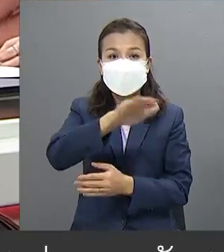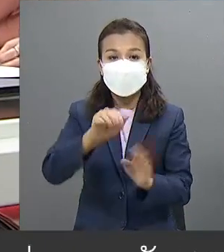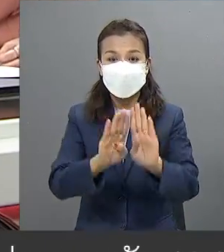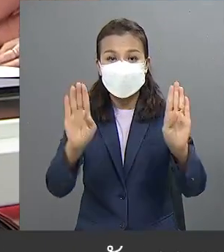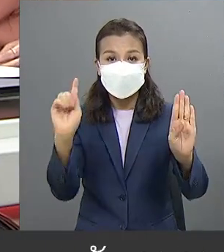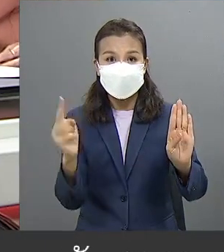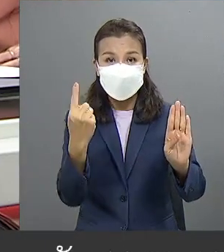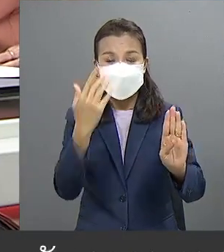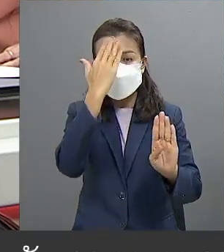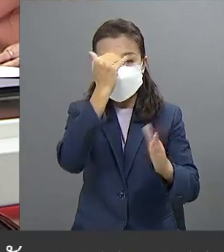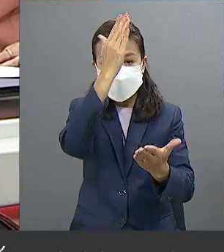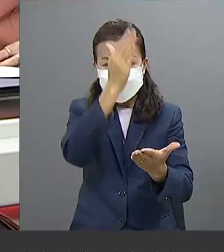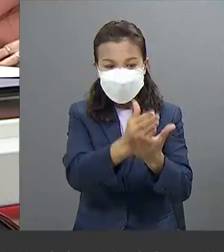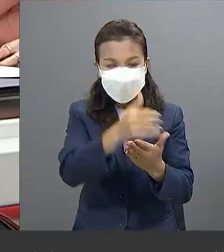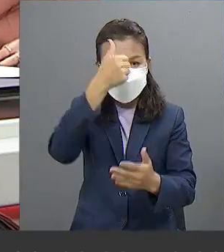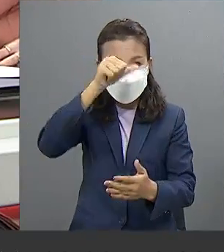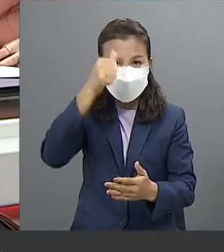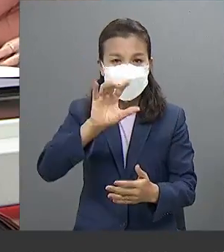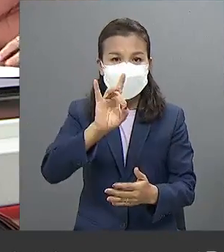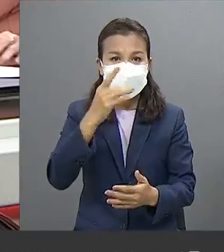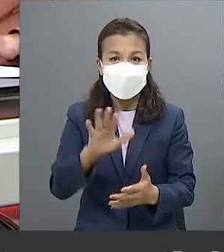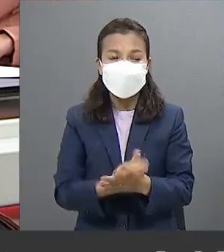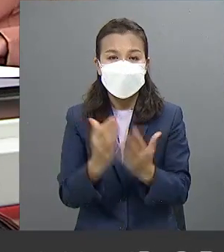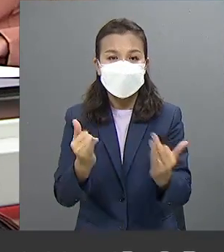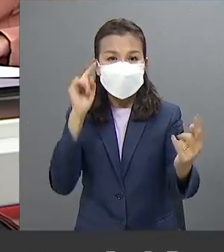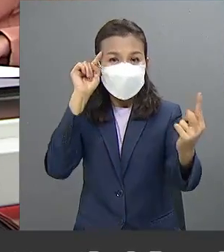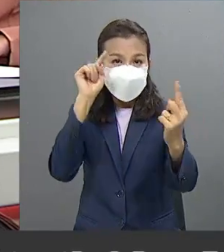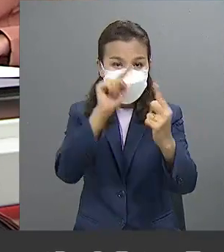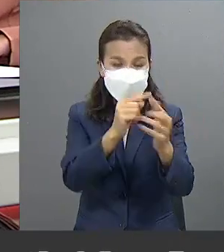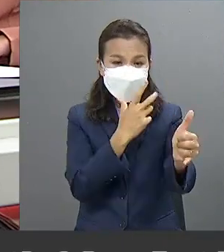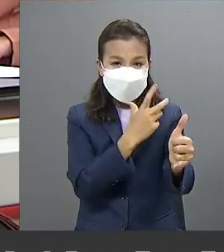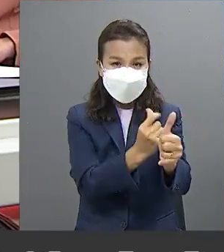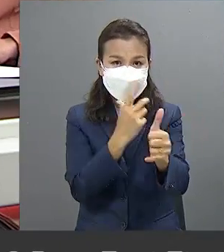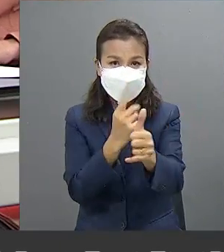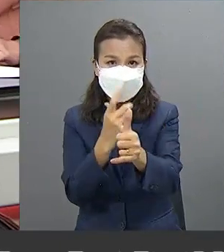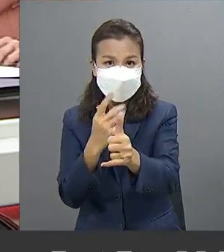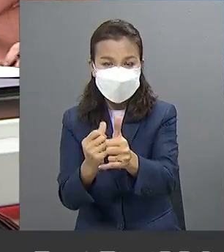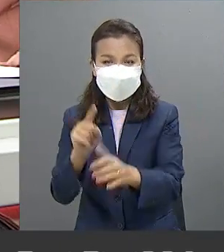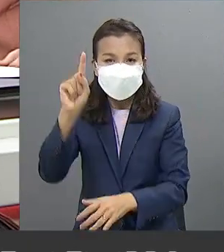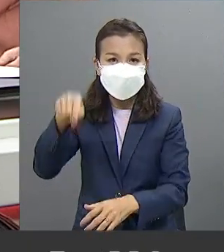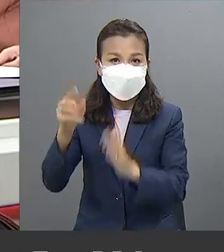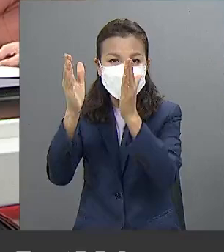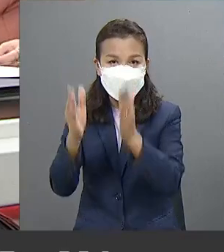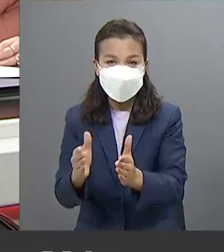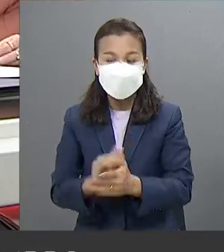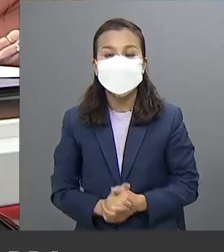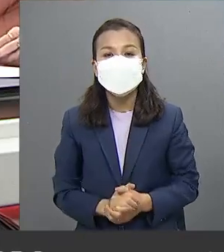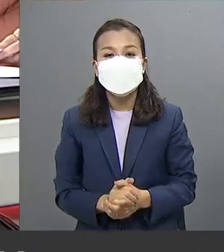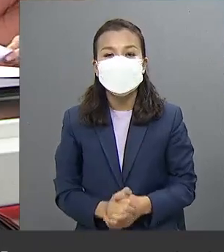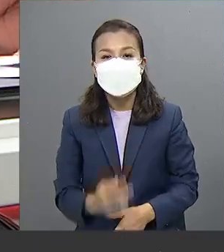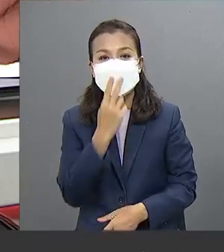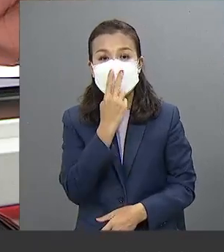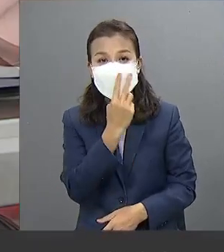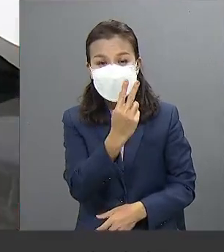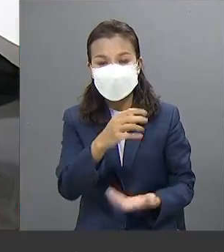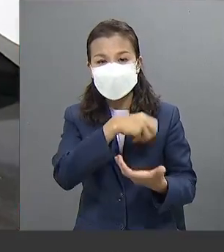หยุดฉีดไป 8วันวันนี้ต้องเป้าหมายบริการฉีดวัคซีนให้กับประชาชนประมาณ 1,000นะคะเราจะไปติดตามรายละเอียดกับคุณ